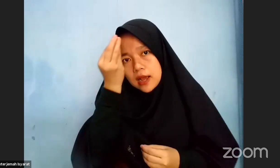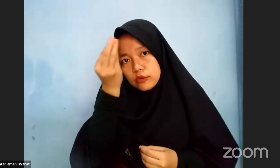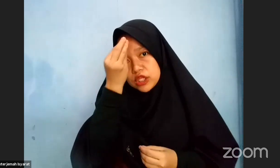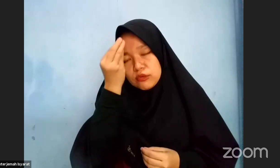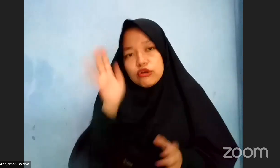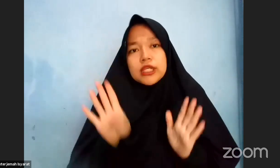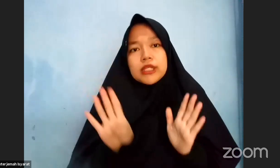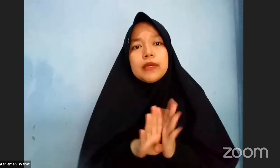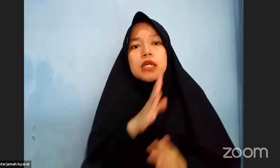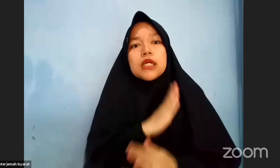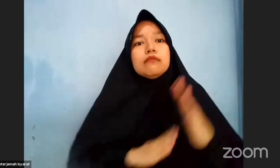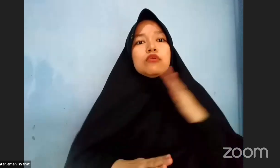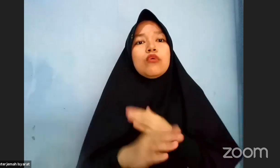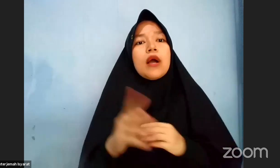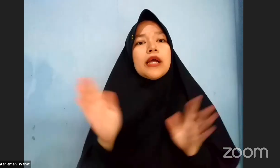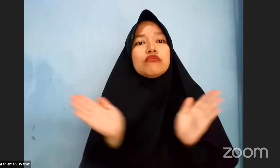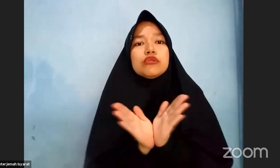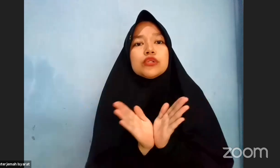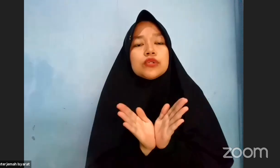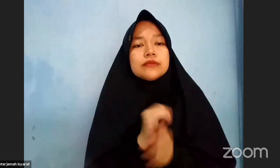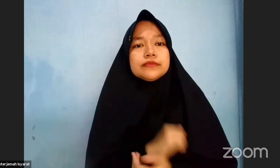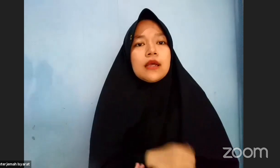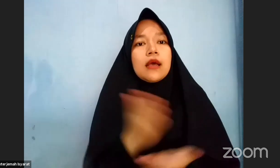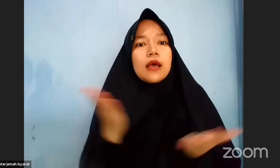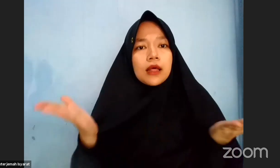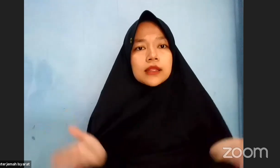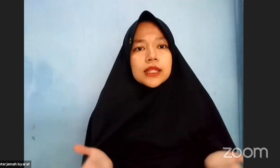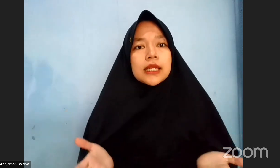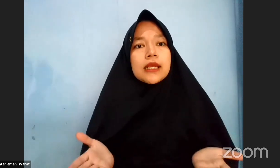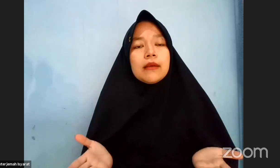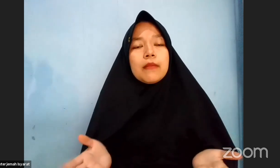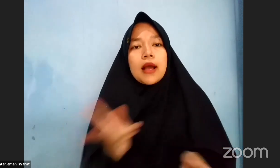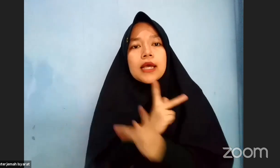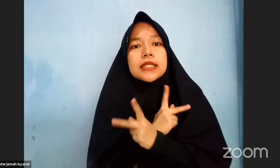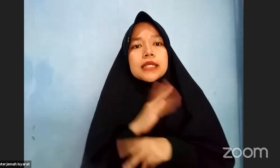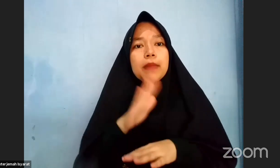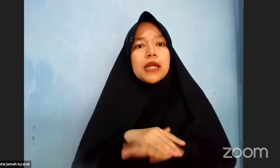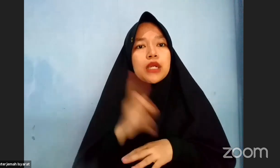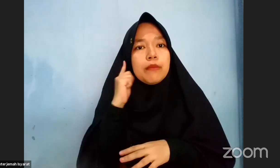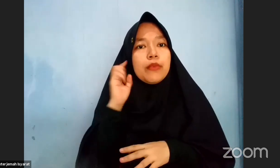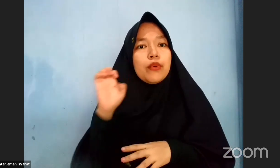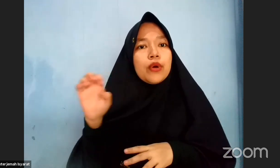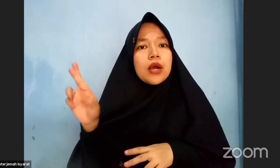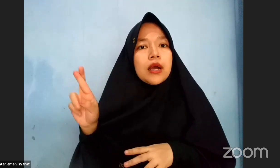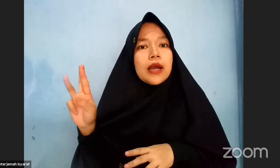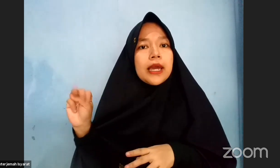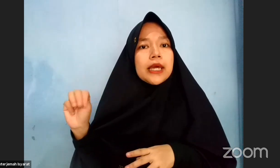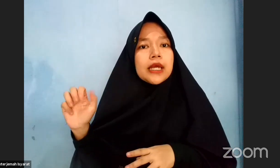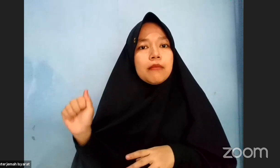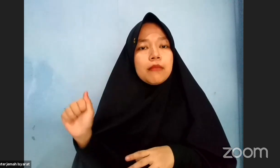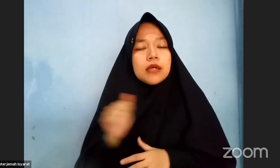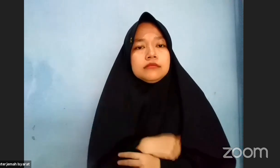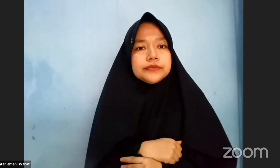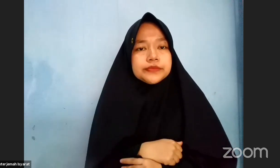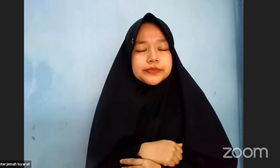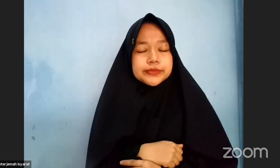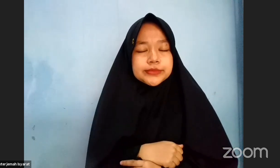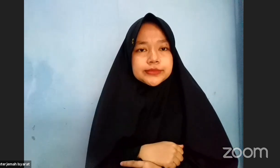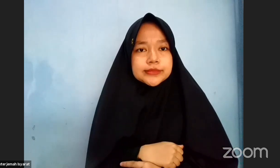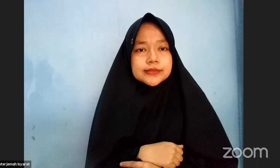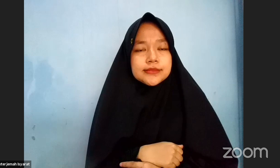Terima kasih ini ya Bu Erma jadi sudah banyak sekali Mungkin kita sudah pernah ketemu waktu terkait dengan itu Ya tahun lalu Iya